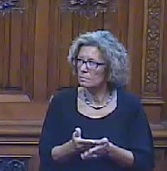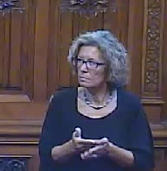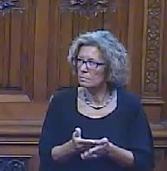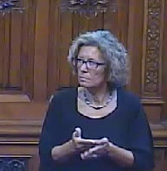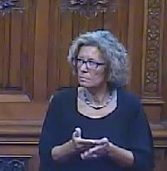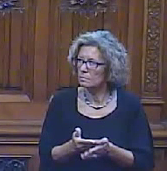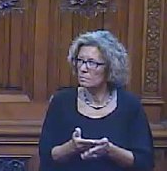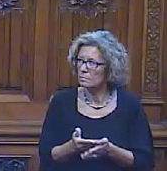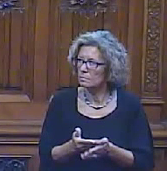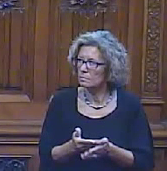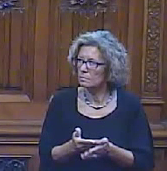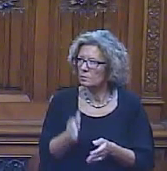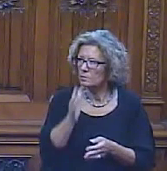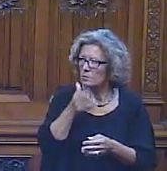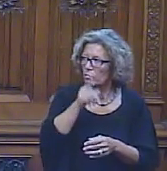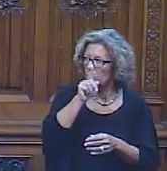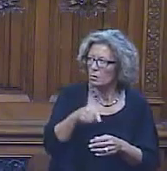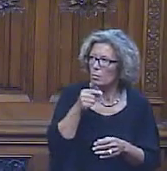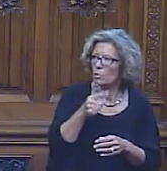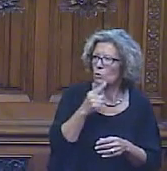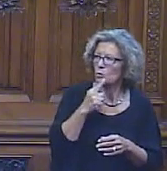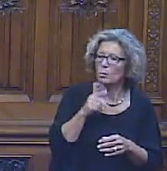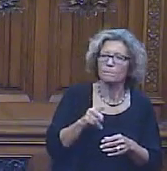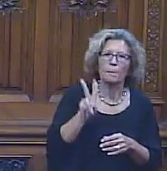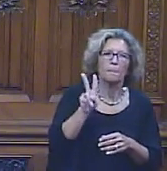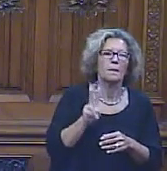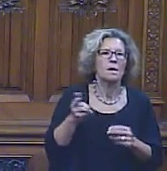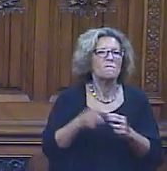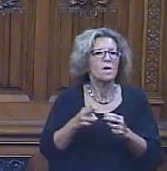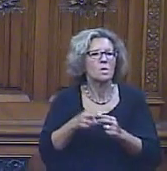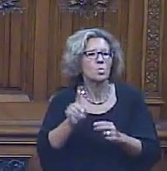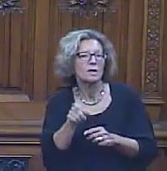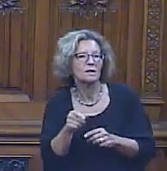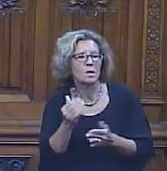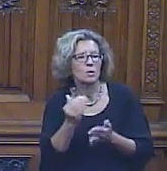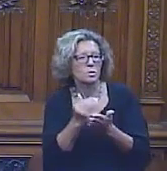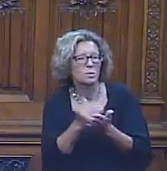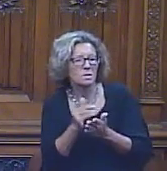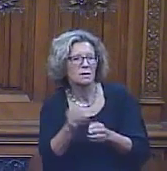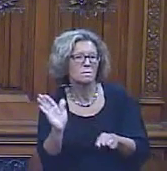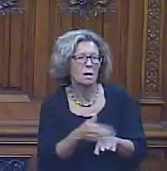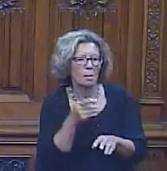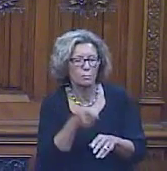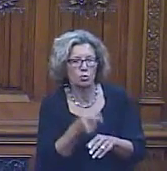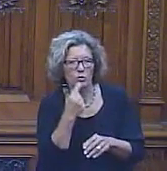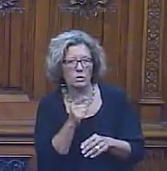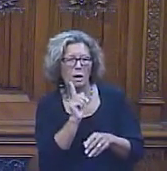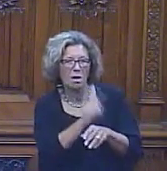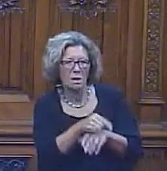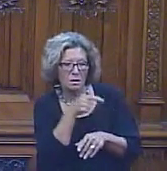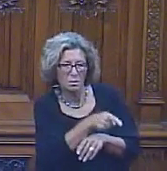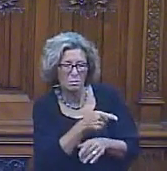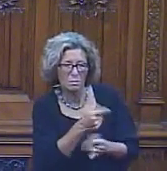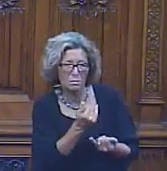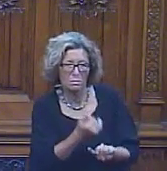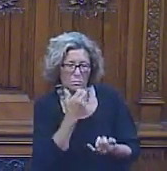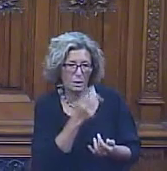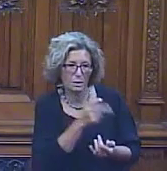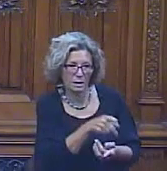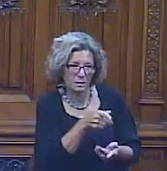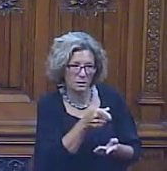Und daher werden wir auch dem Valorisierungsgesetz, die Abschaffung, der Antrag, den jetzt gerade